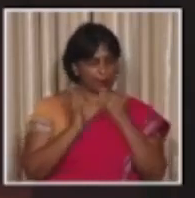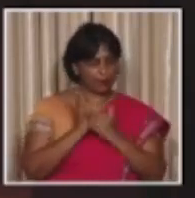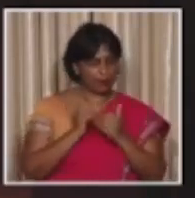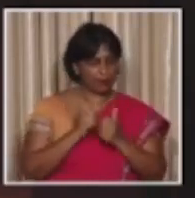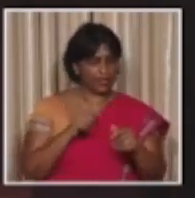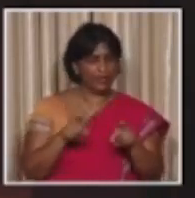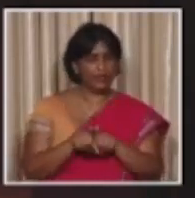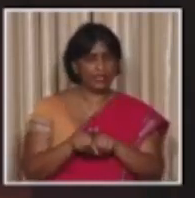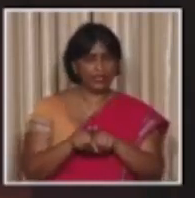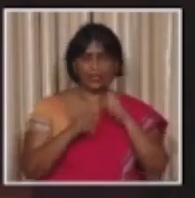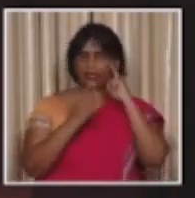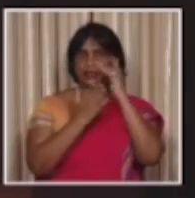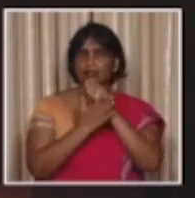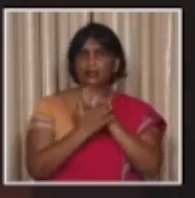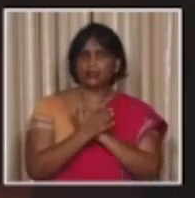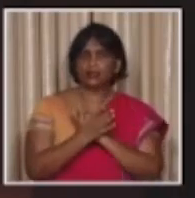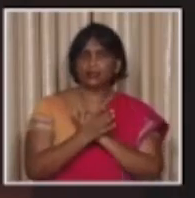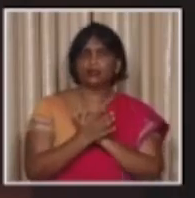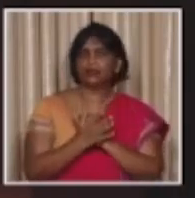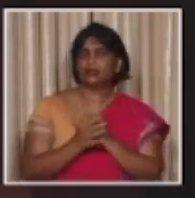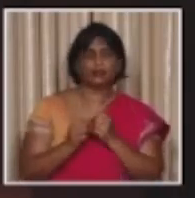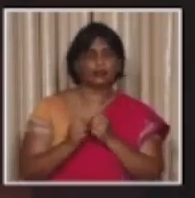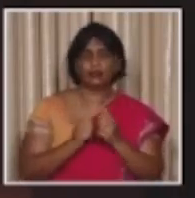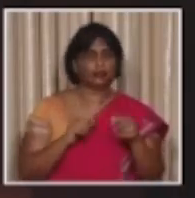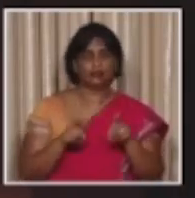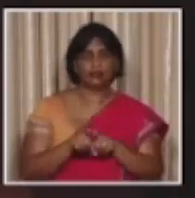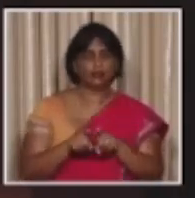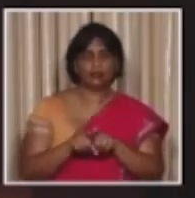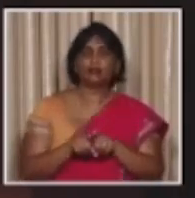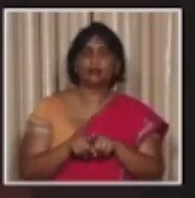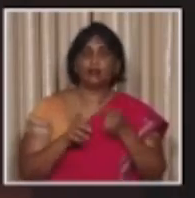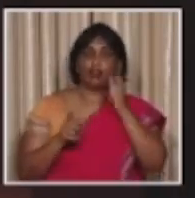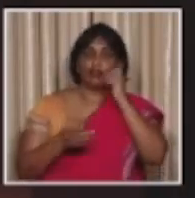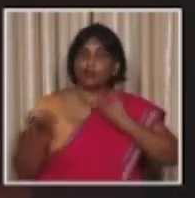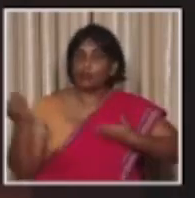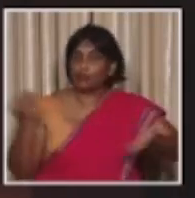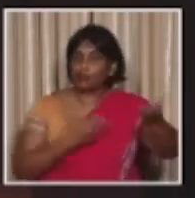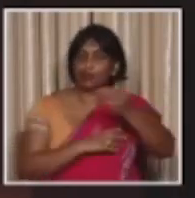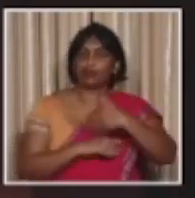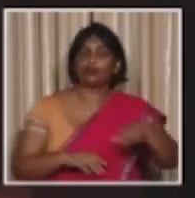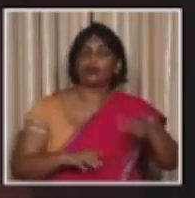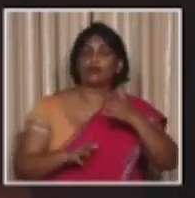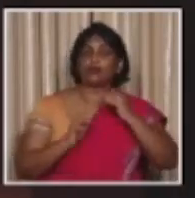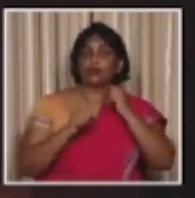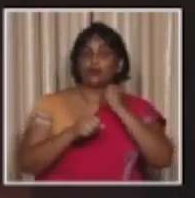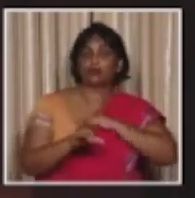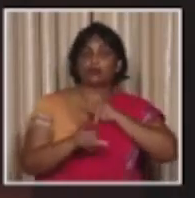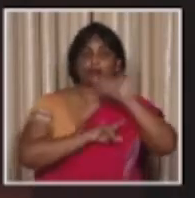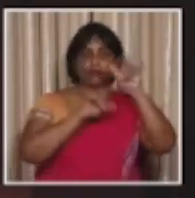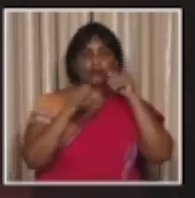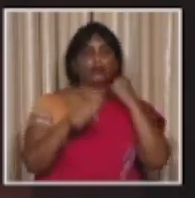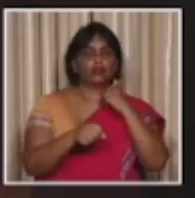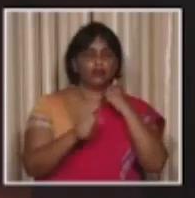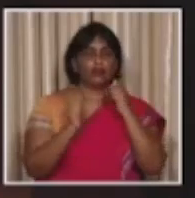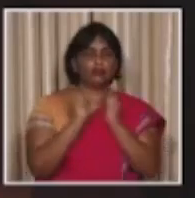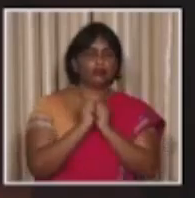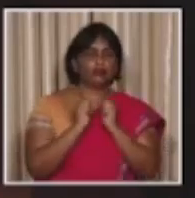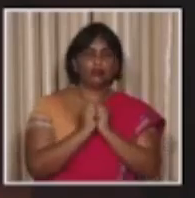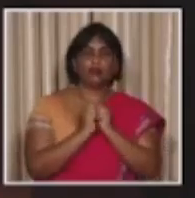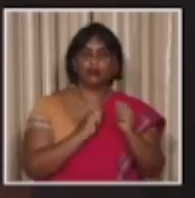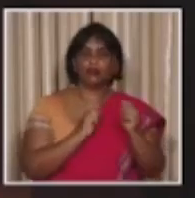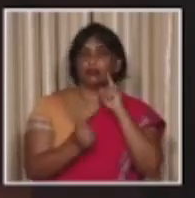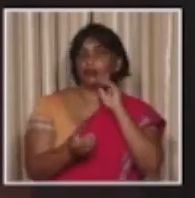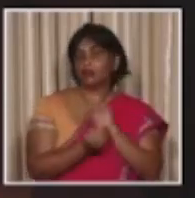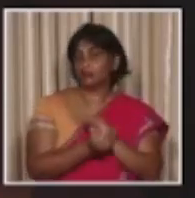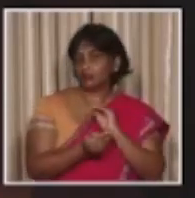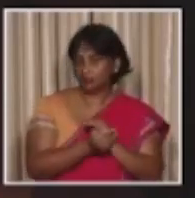මේ මාතෘකාව පිළිබඳව නිහඬව සිටින්නට හොඳ නැහැ අපේම ජනතාවත් ඒ රටවල් වල සේවය කරනවා ඒ අයගේ සුරක්ෂිතභාවය